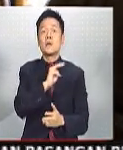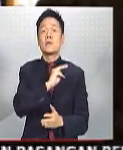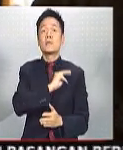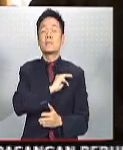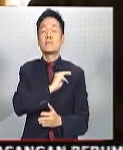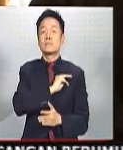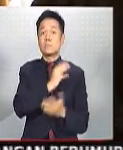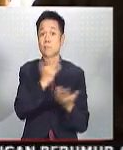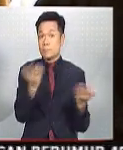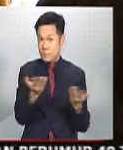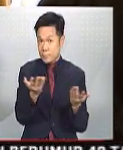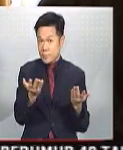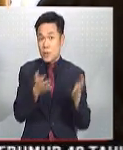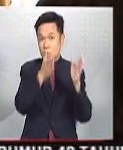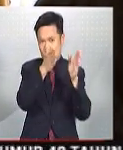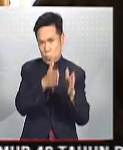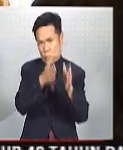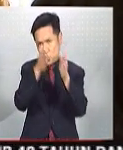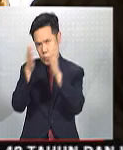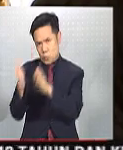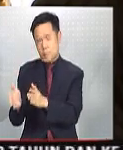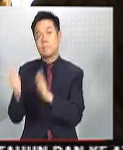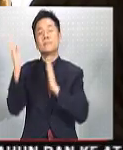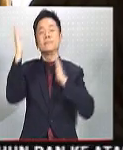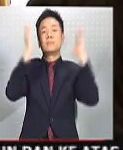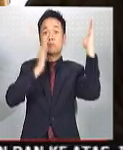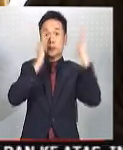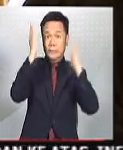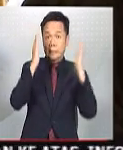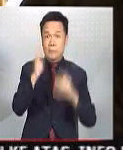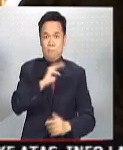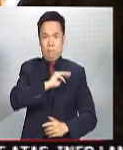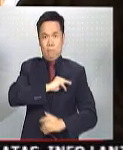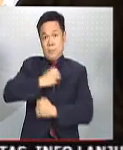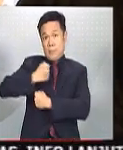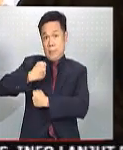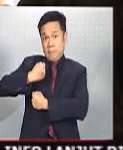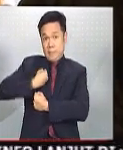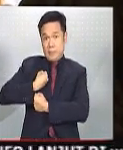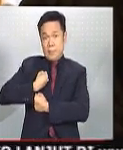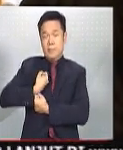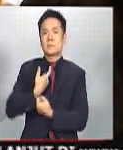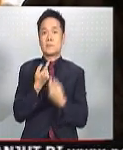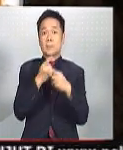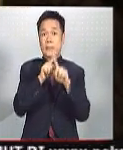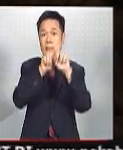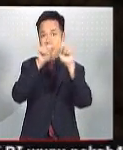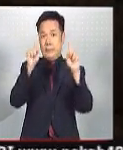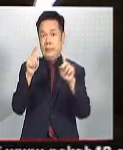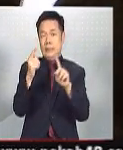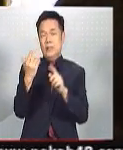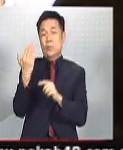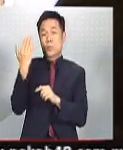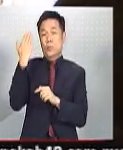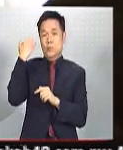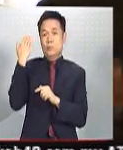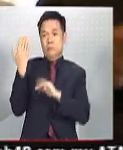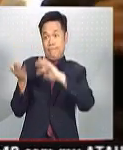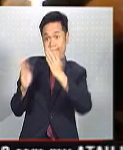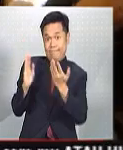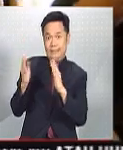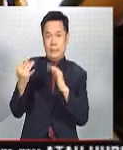berkaitan dengan rakyat dan sebagainya. Dan Kementerian Pertahanan ini jauh bezanya dengan kementerian yang lama. Jadi saya